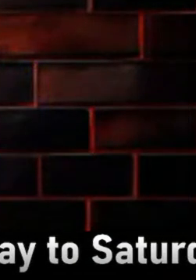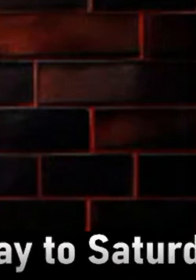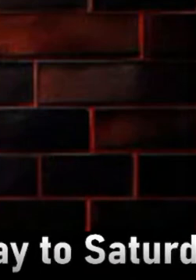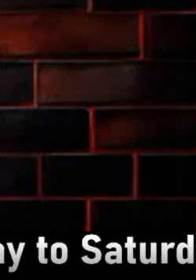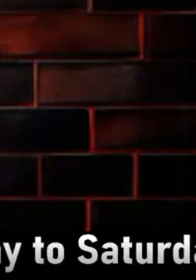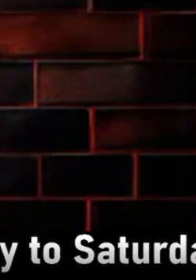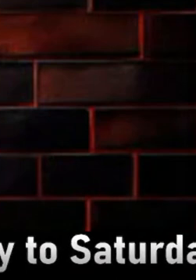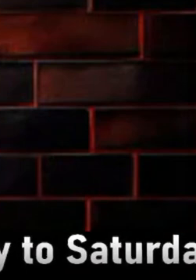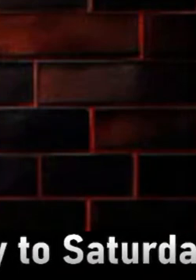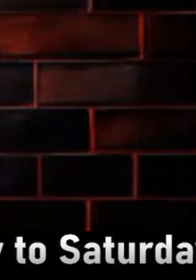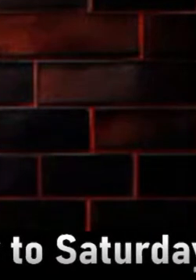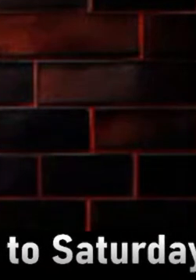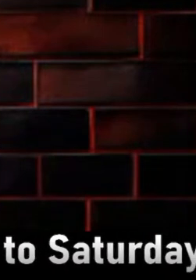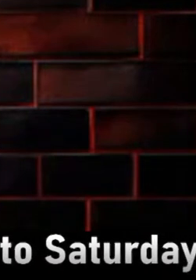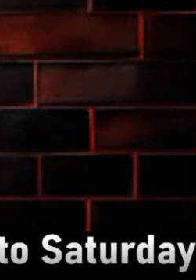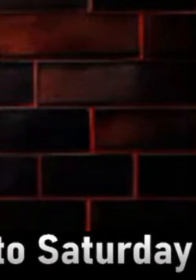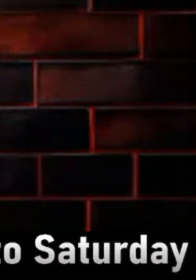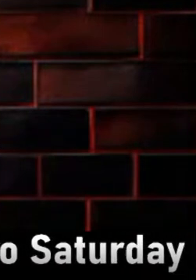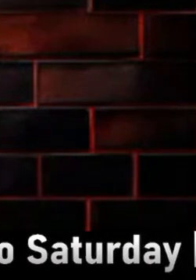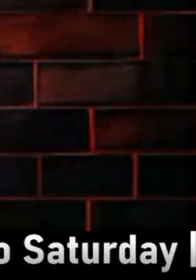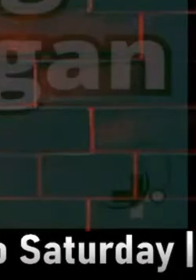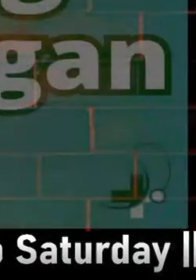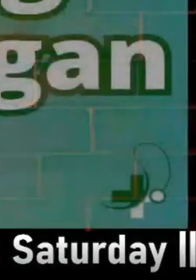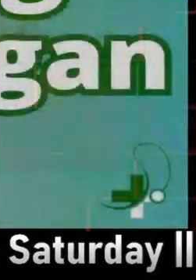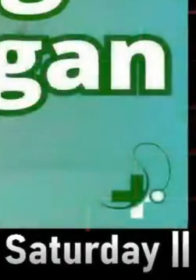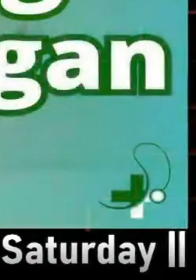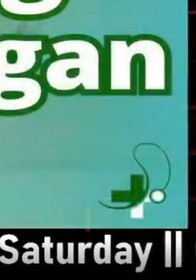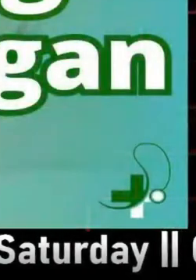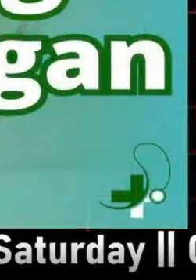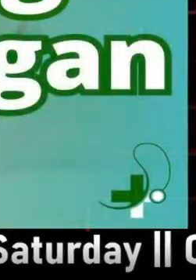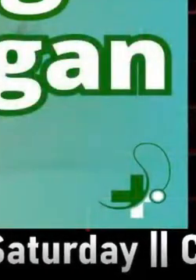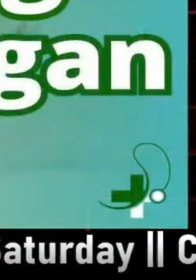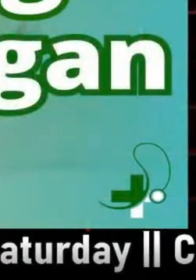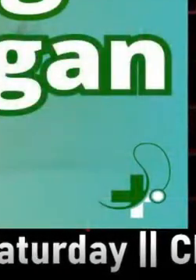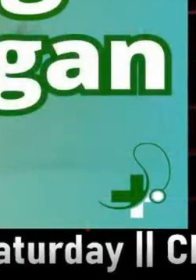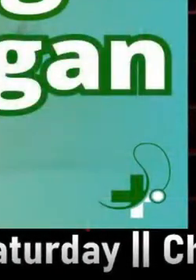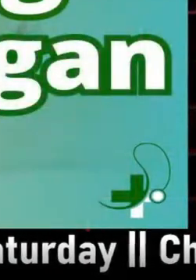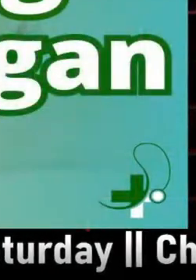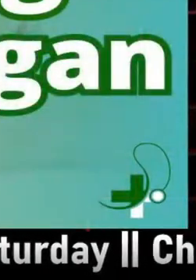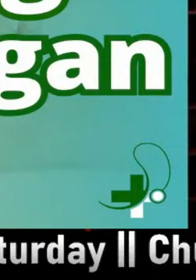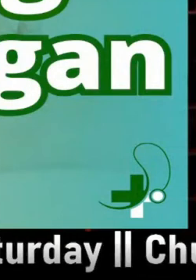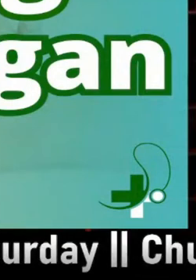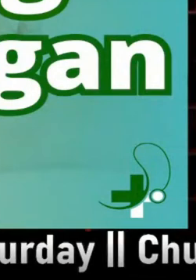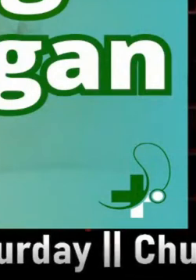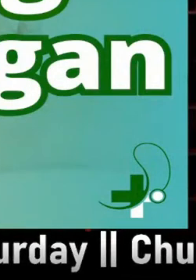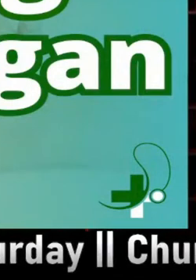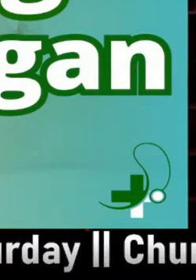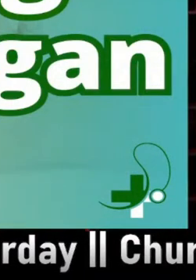Enjoy the